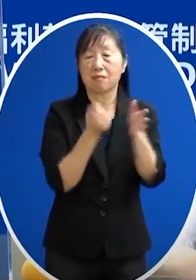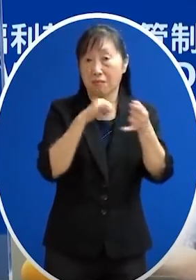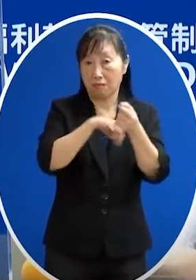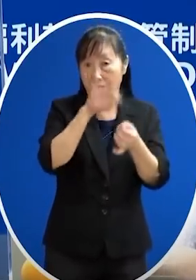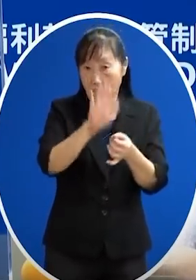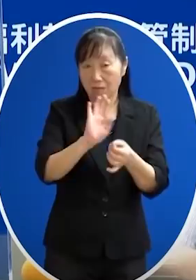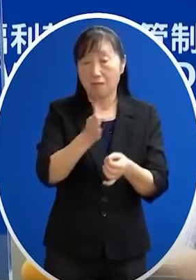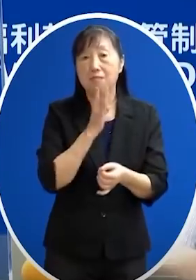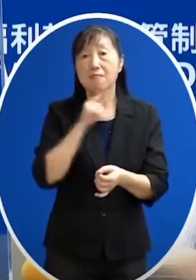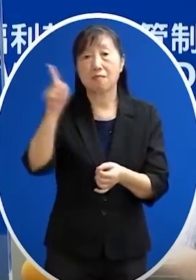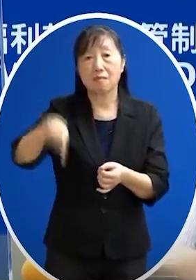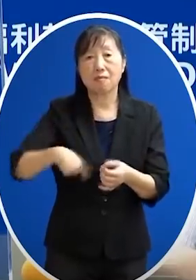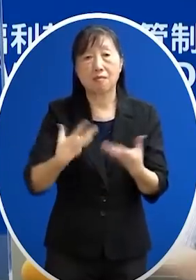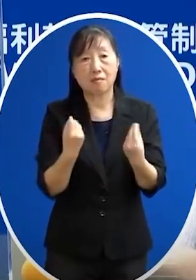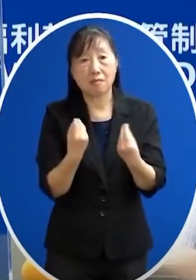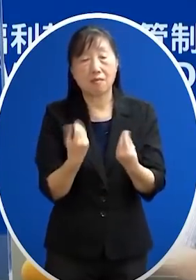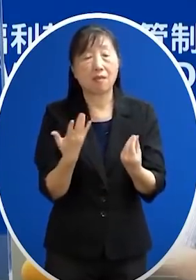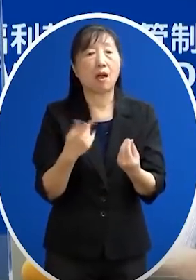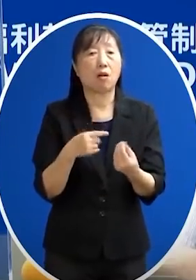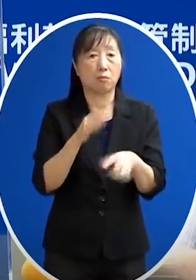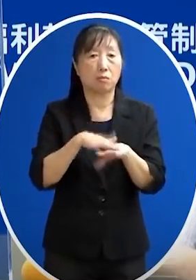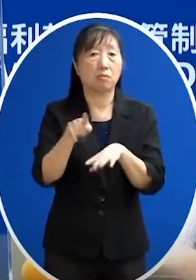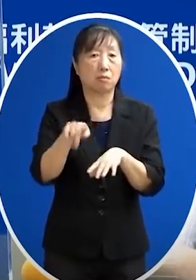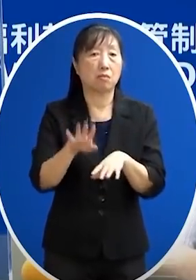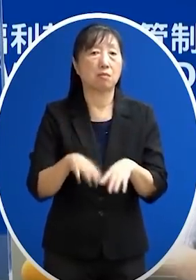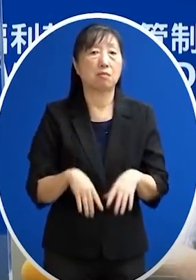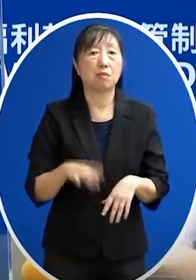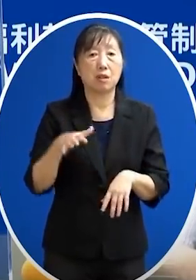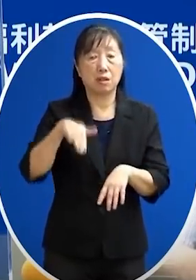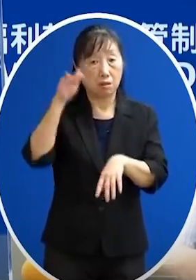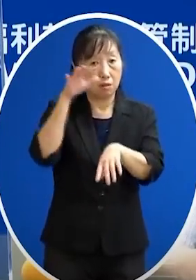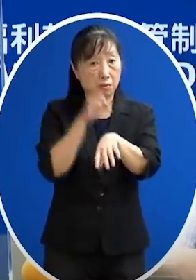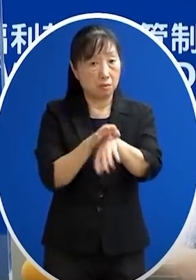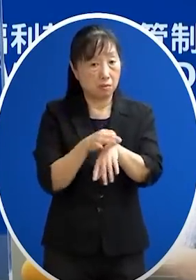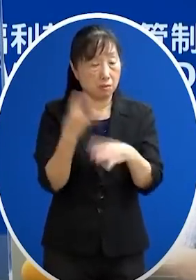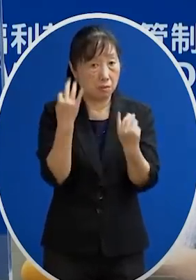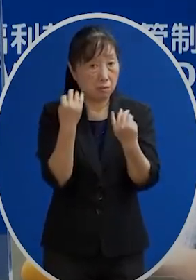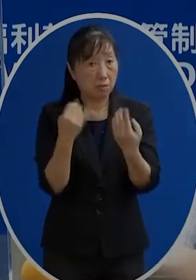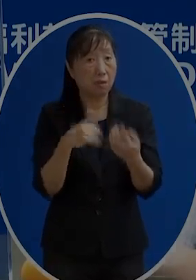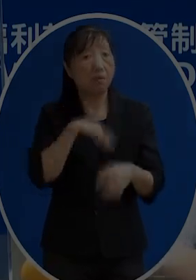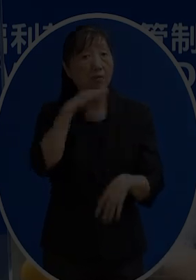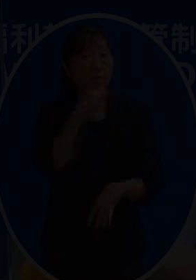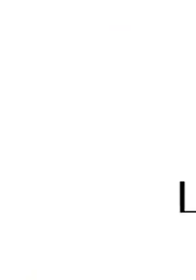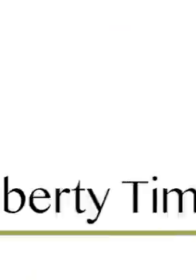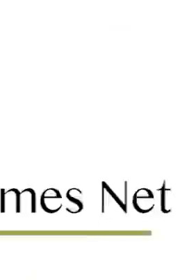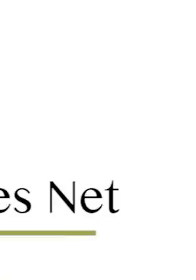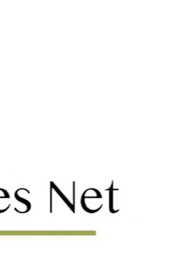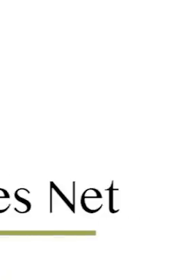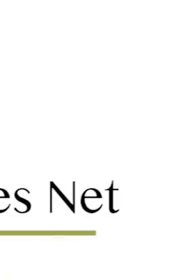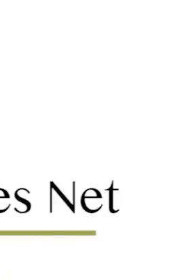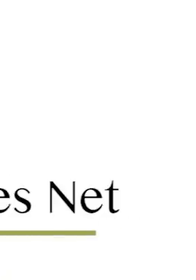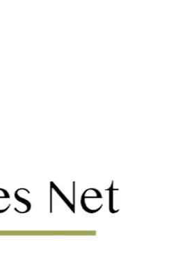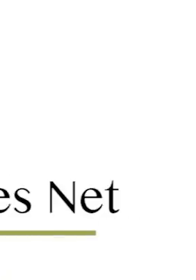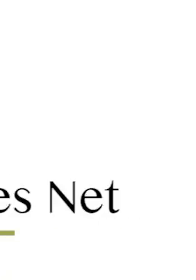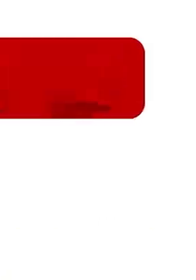来打的并没有厂牌上的差异。那至于高端会有多少，那我们就等打完就会知道了。